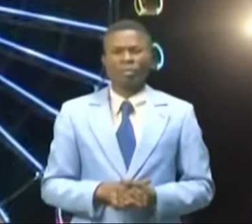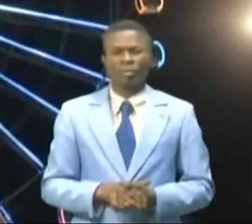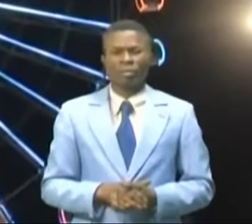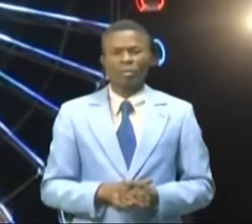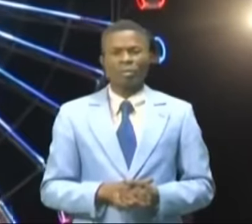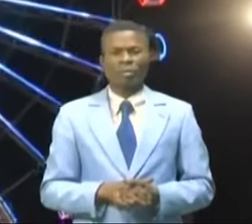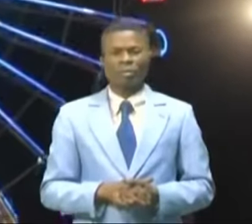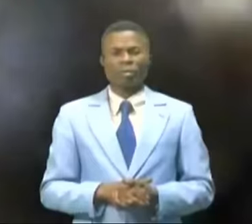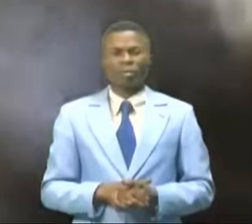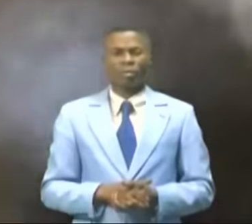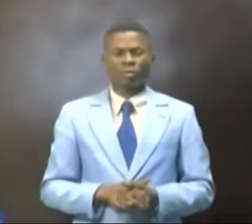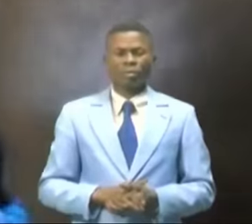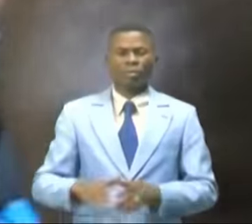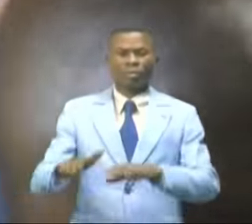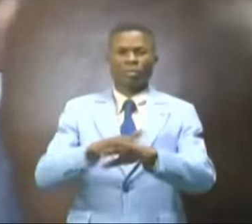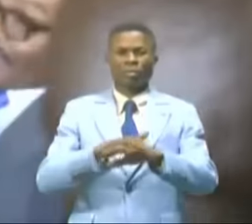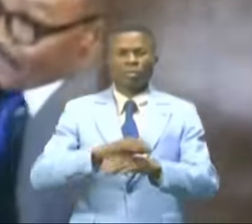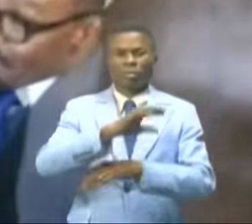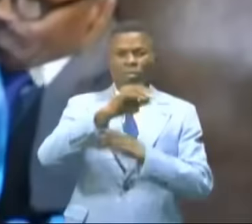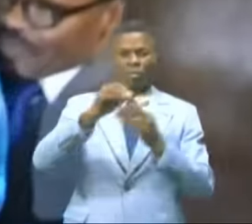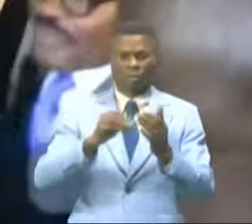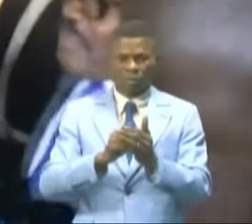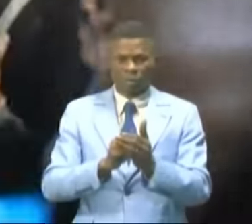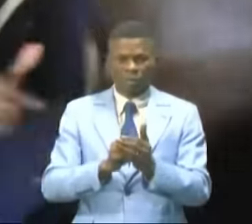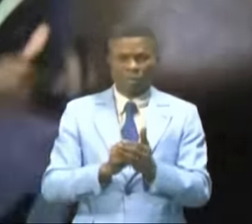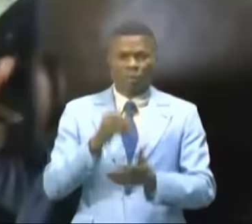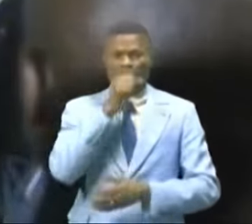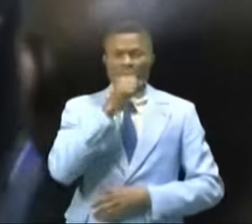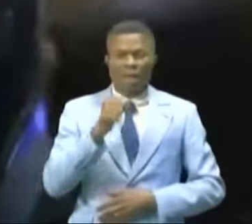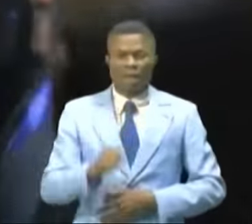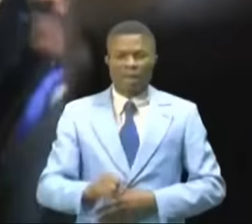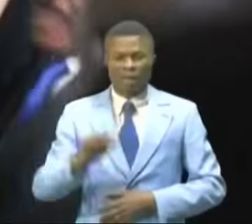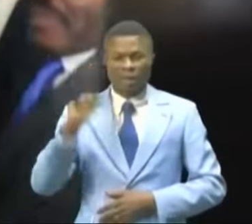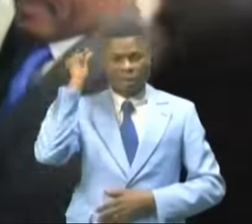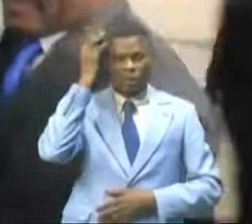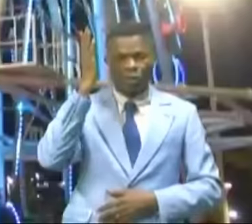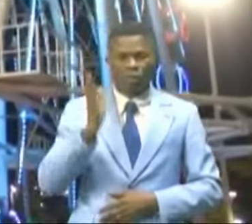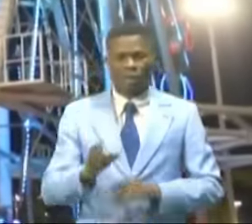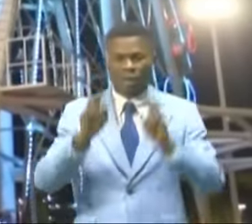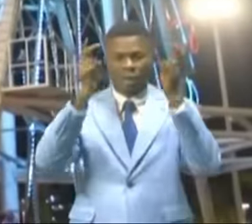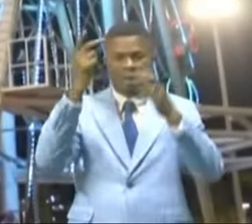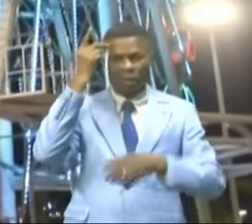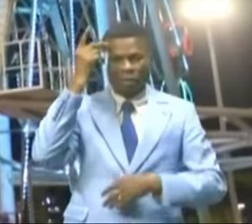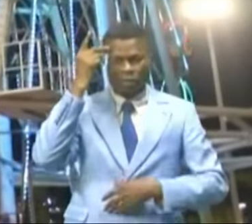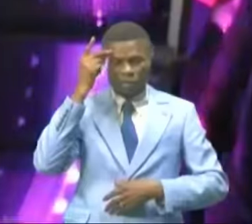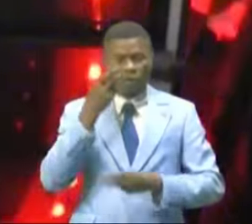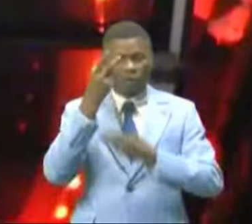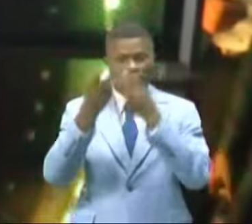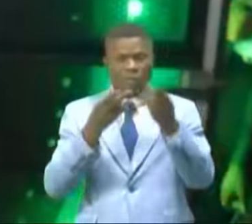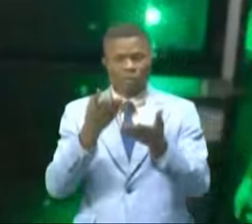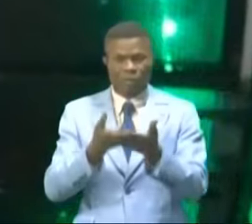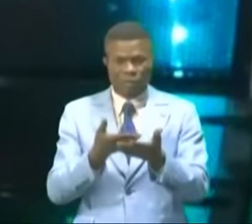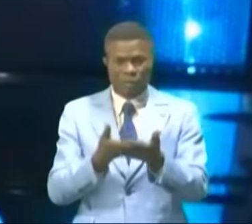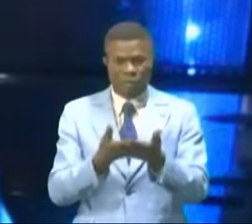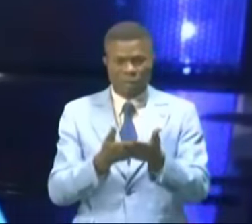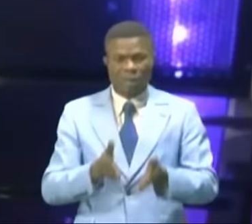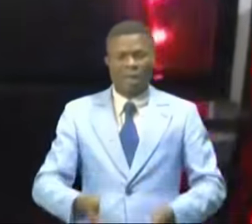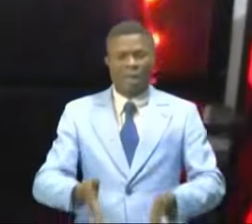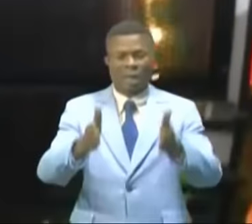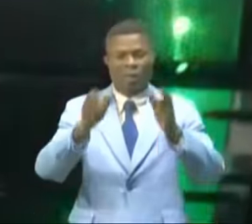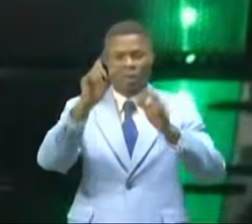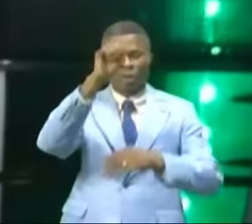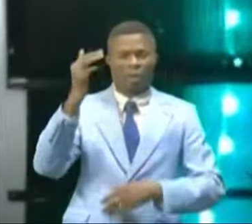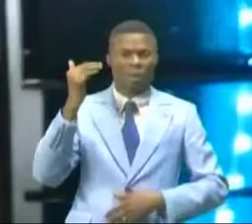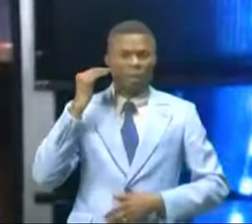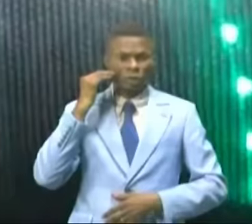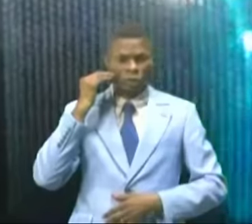À la gare centrale, Jean-Tini Ngobila Mbaka, qui était accompagné de Nicolas Kazadi, tous sont montés sur la grande roue. Question pour